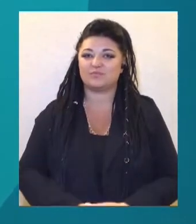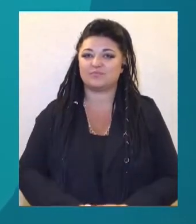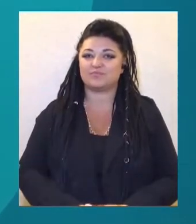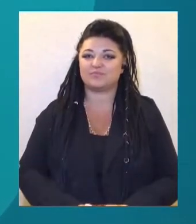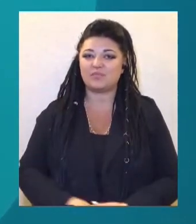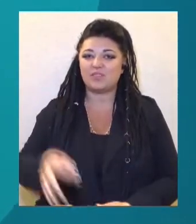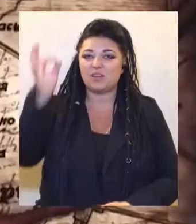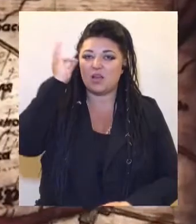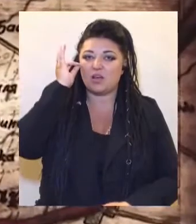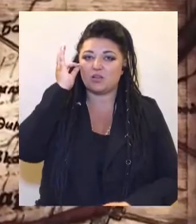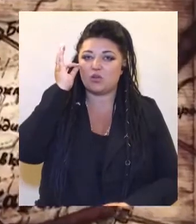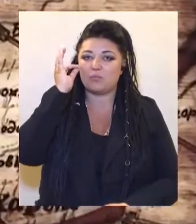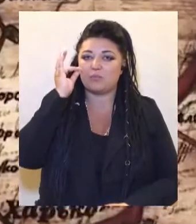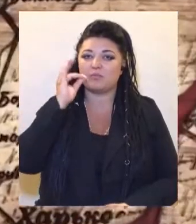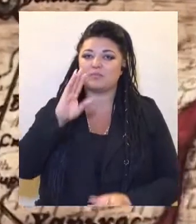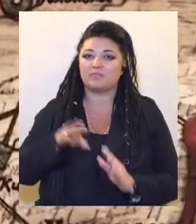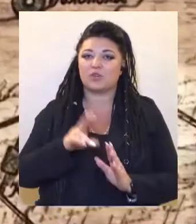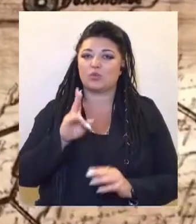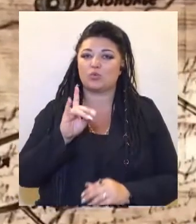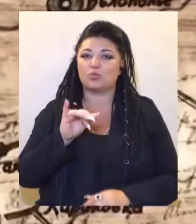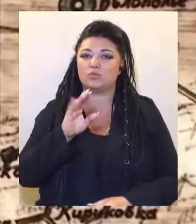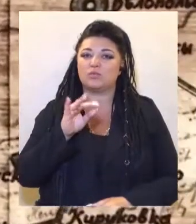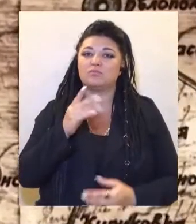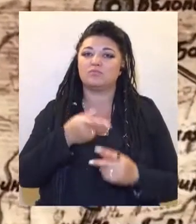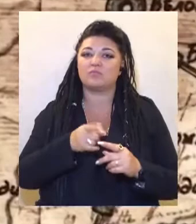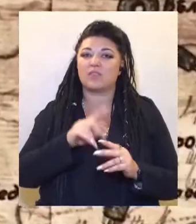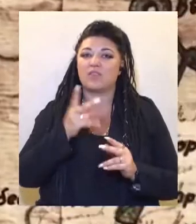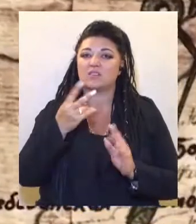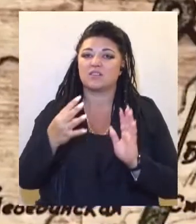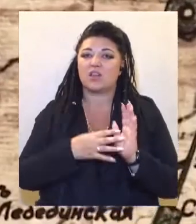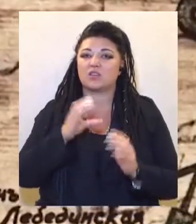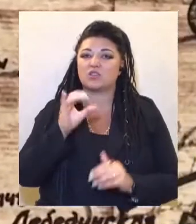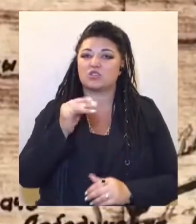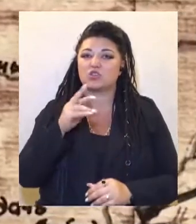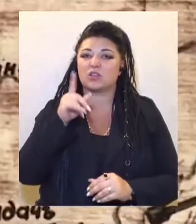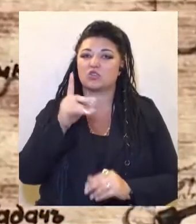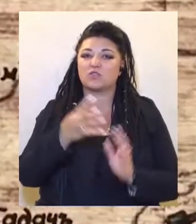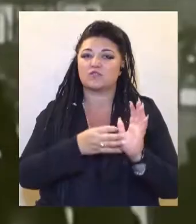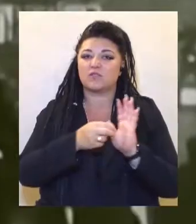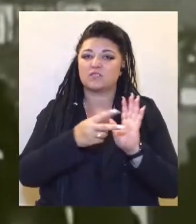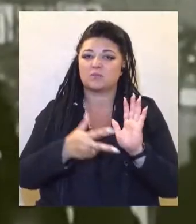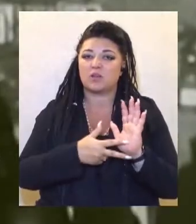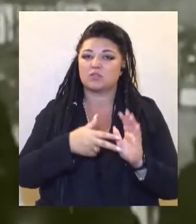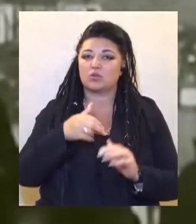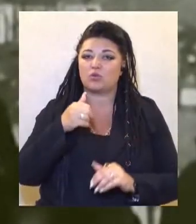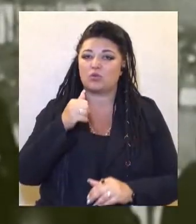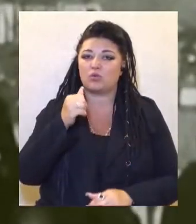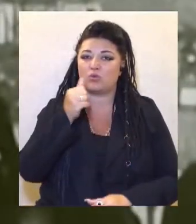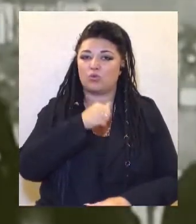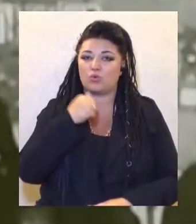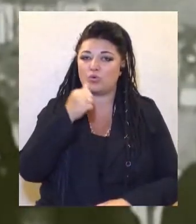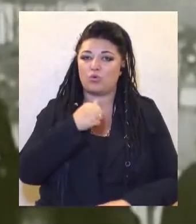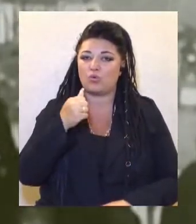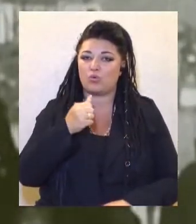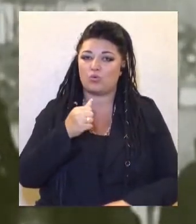Нагадаємо, бій під Крутами відбувся 29 січня 1918 року між Ніжином і Бахмачем на Чернігівщині під